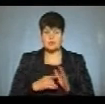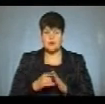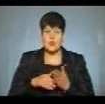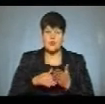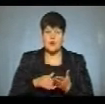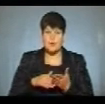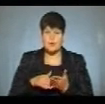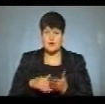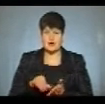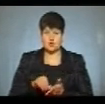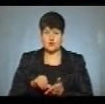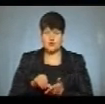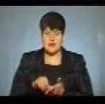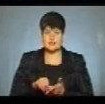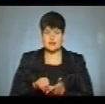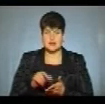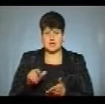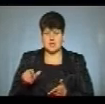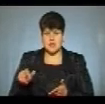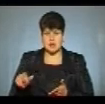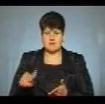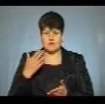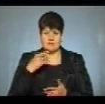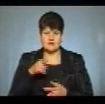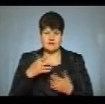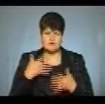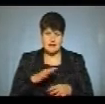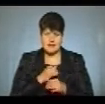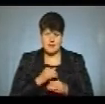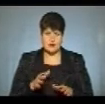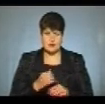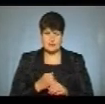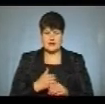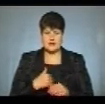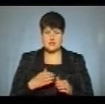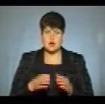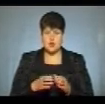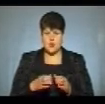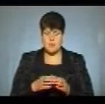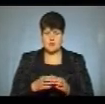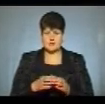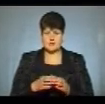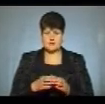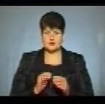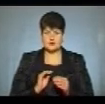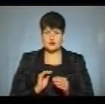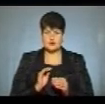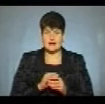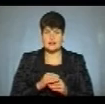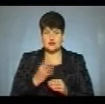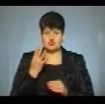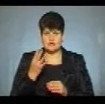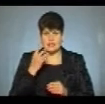допомагати учасникам, коли вже вони не могли робити. Нашу команду додали 4 бали, і